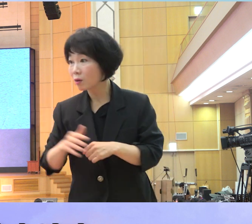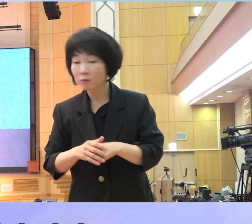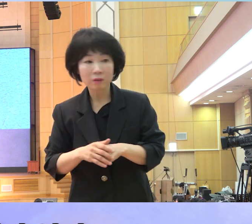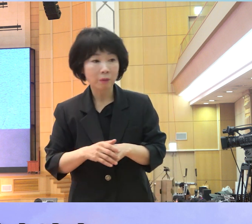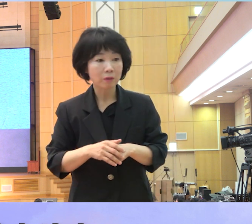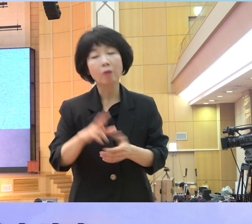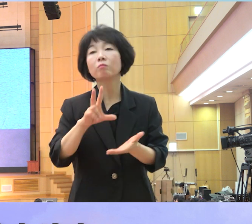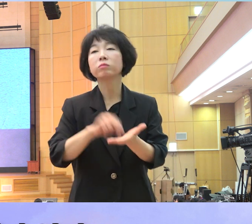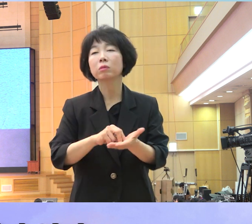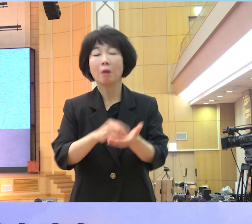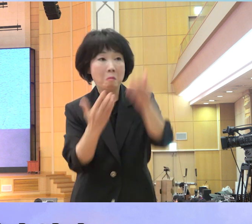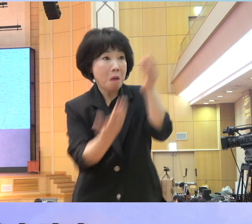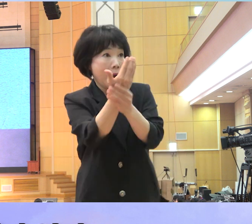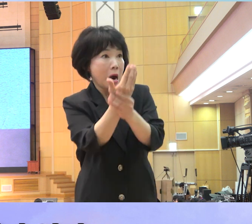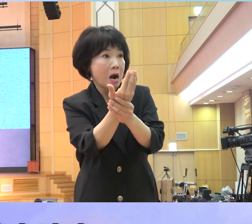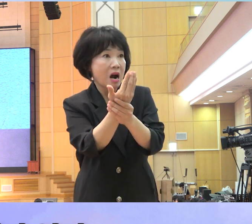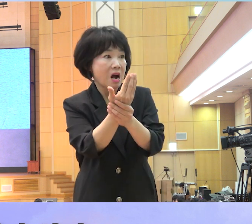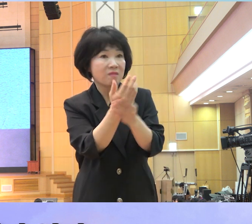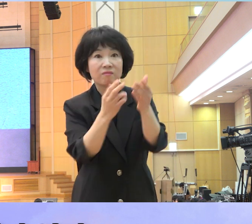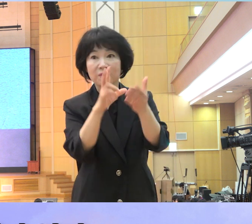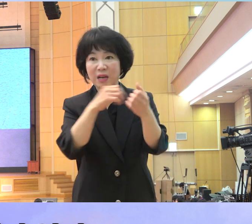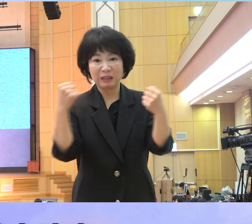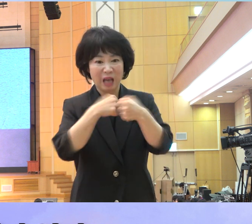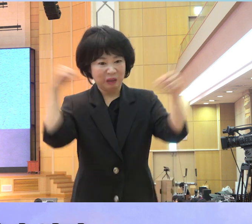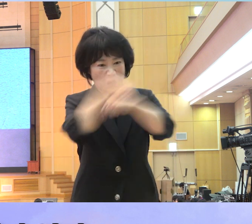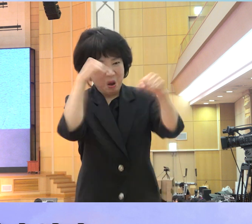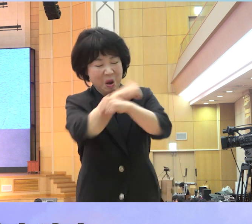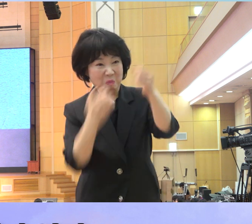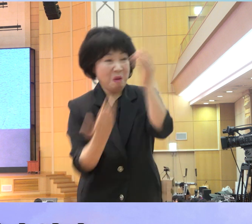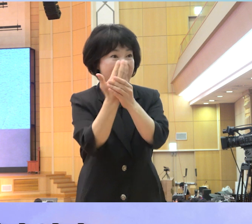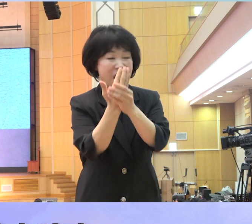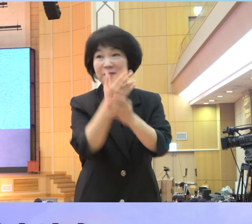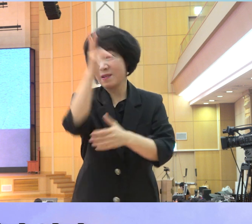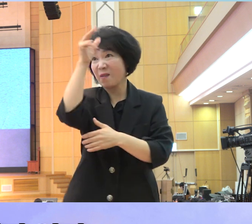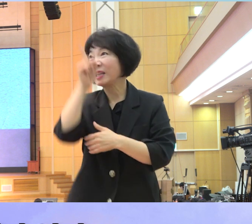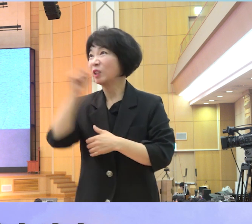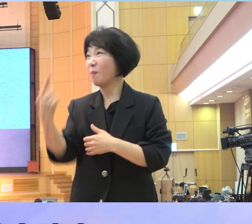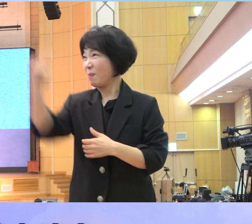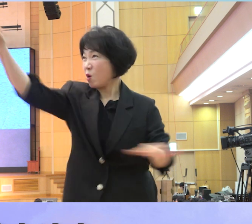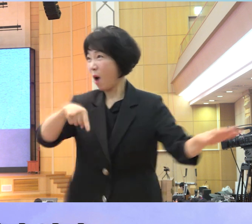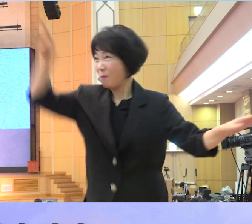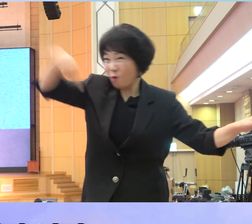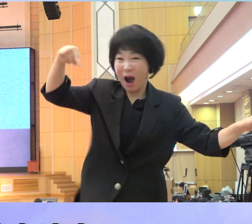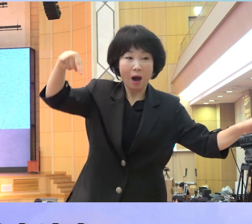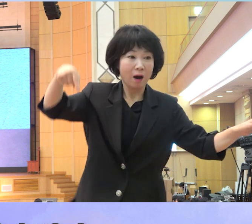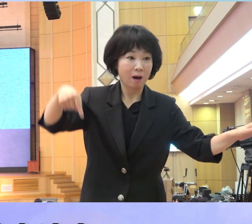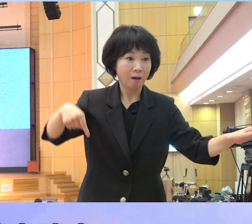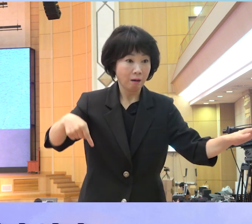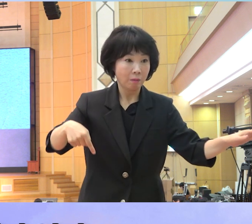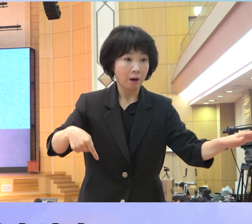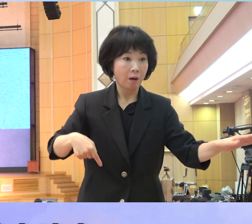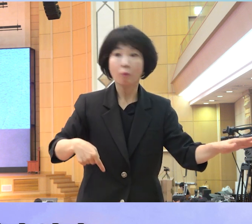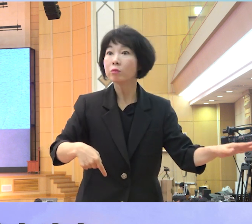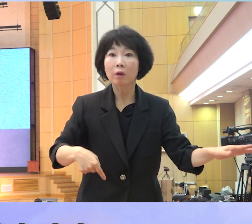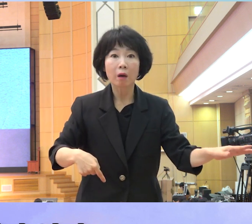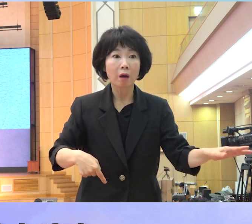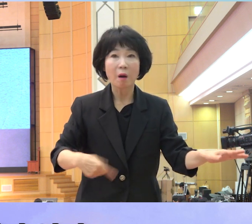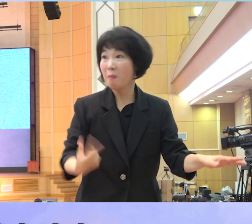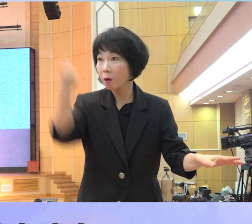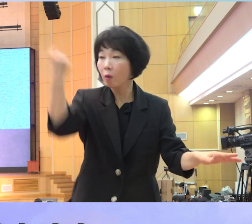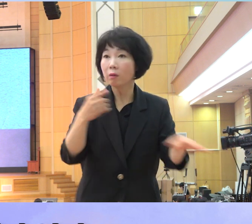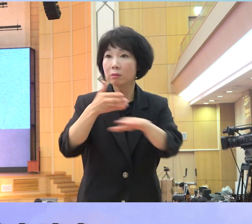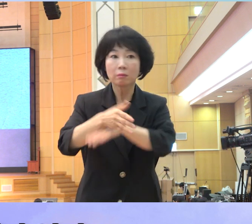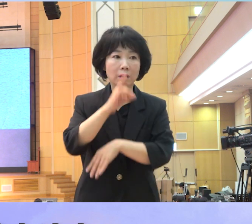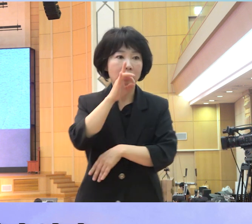바래요? 빨리 와주길 바라죠. 그러니까 어떨 때 우리가 힘들 때, 아니 근데 왜 꼭 힘들 때 그런 얘기 하는지 모르겠지만 힘들